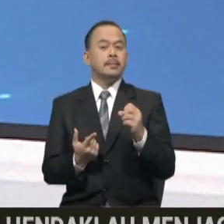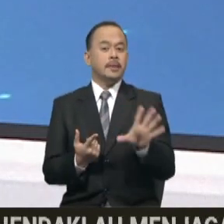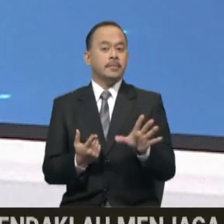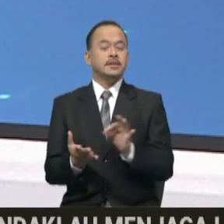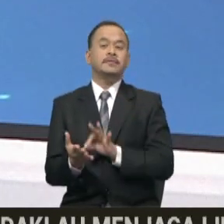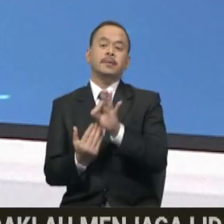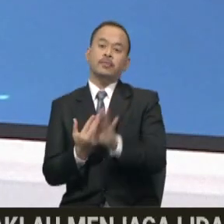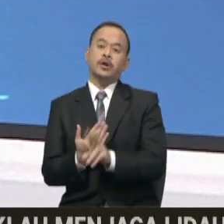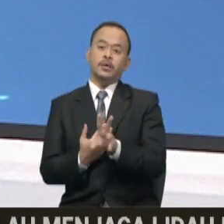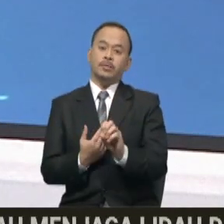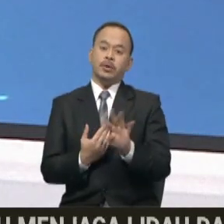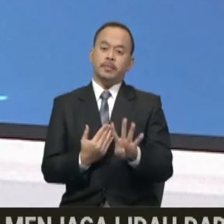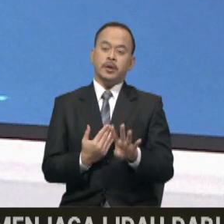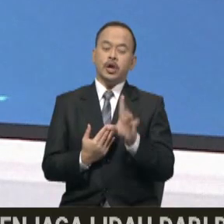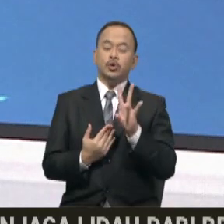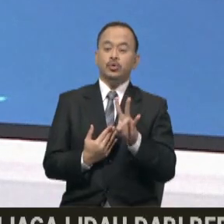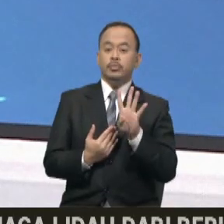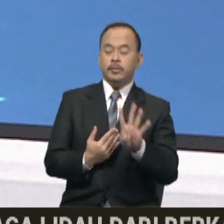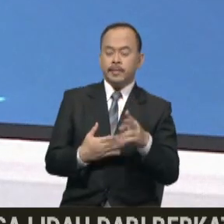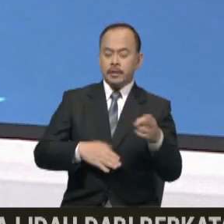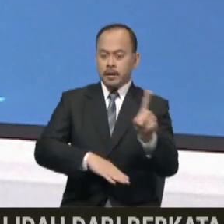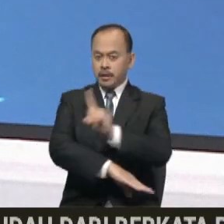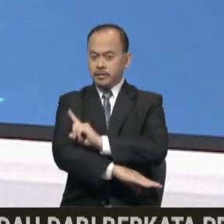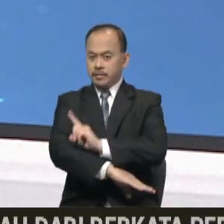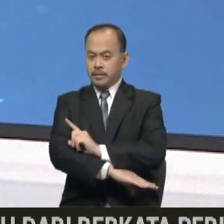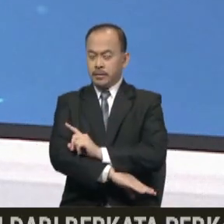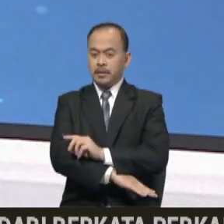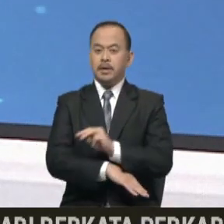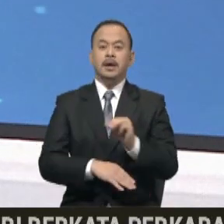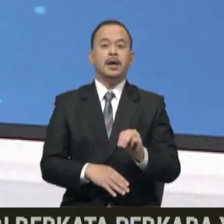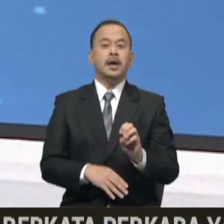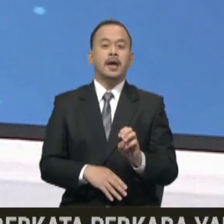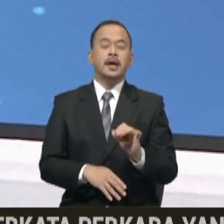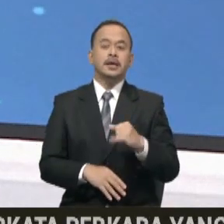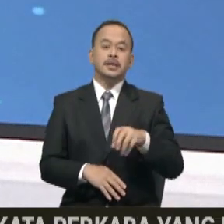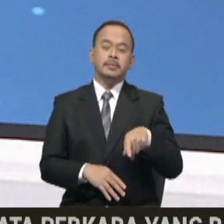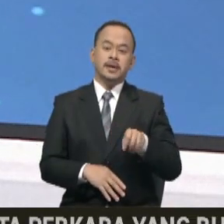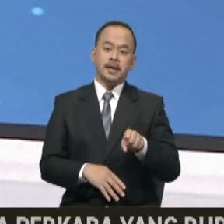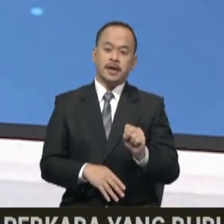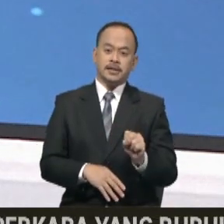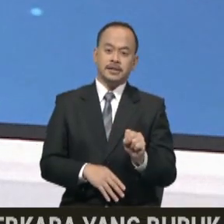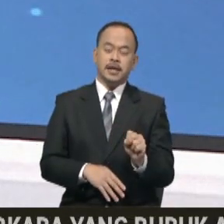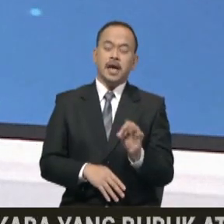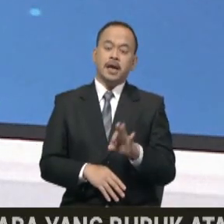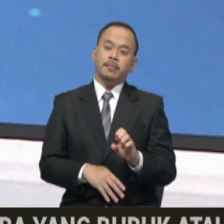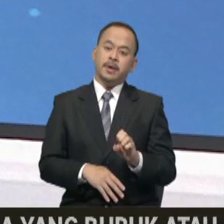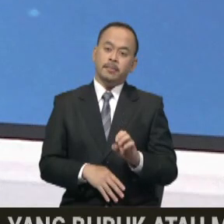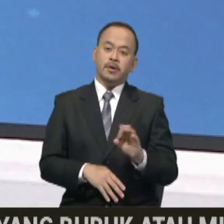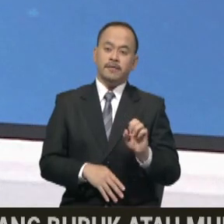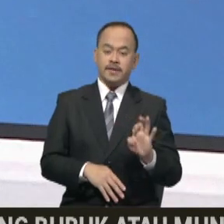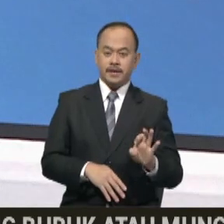2024, iaitu selama 74 hari. Jabatan Perancangan Ekonomi dan Statistik JPES, Kementerian Kewangan dan